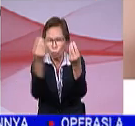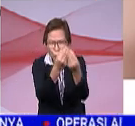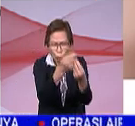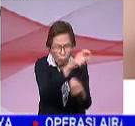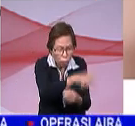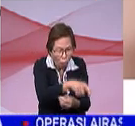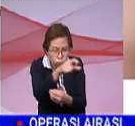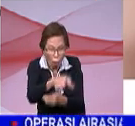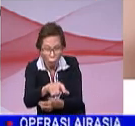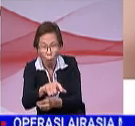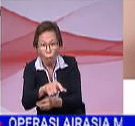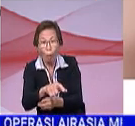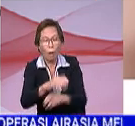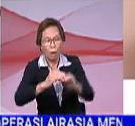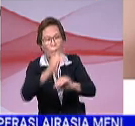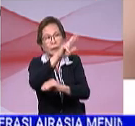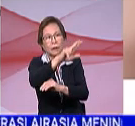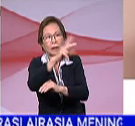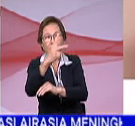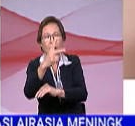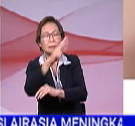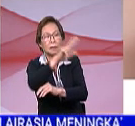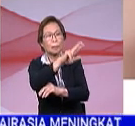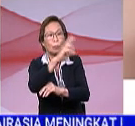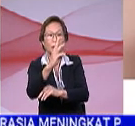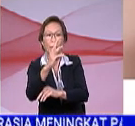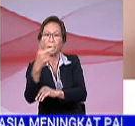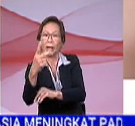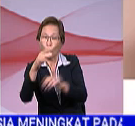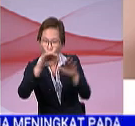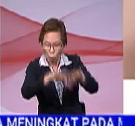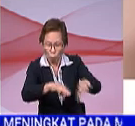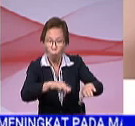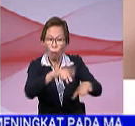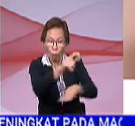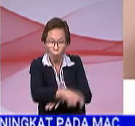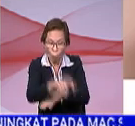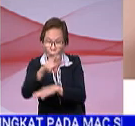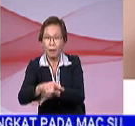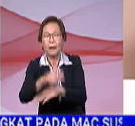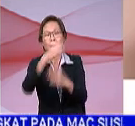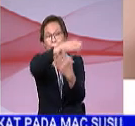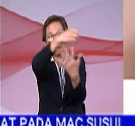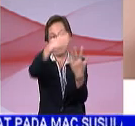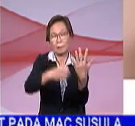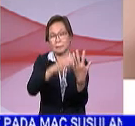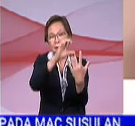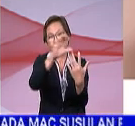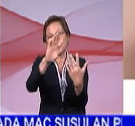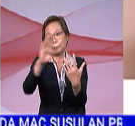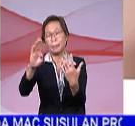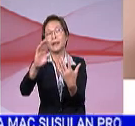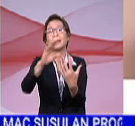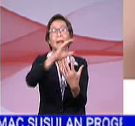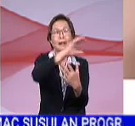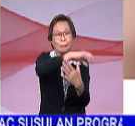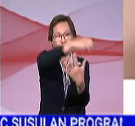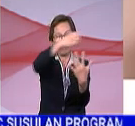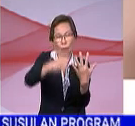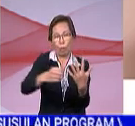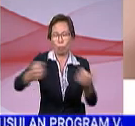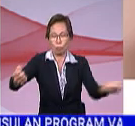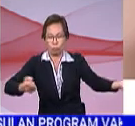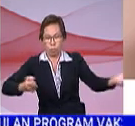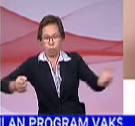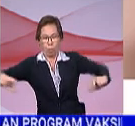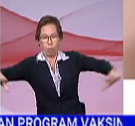di kawasan itu lebih 36,000 orang. Jelasnya, CBB BSN ini merupakan sebuah kenderaan lori